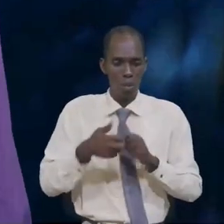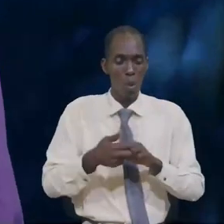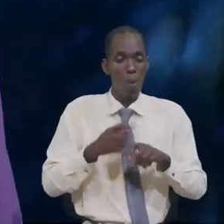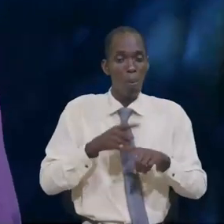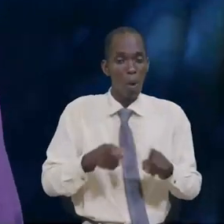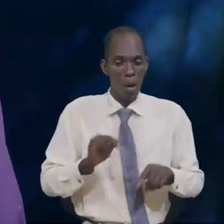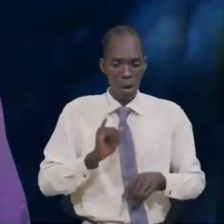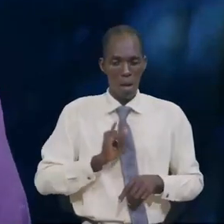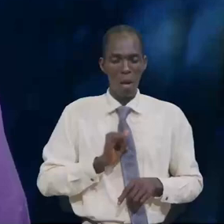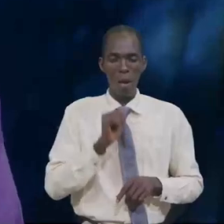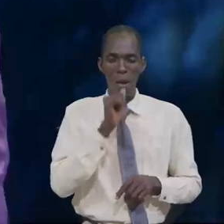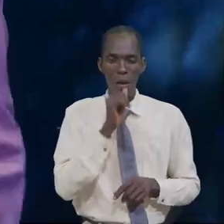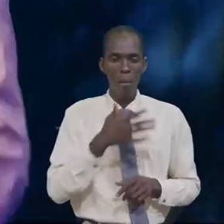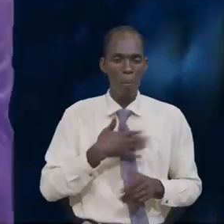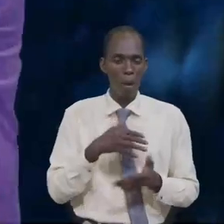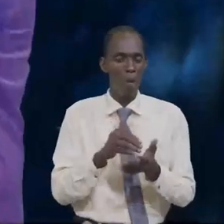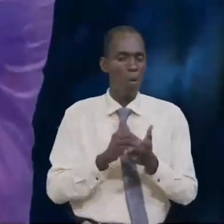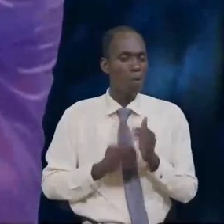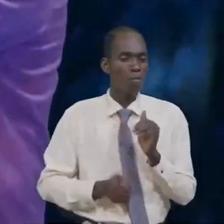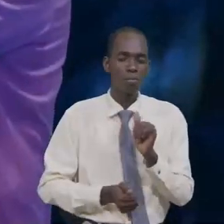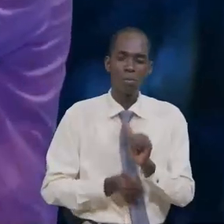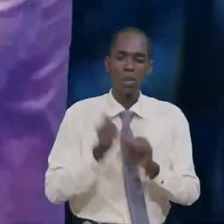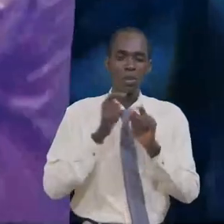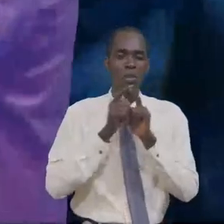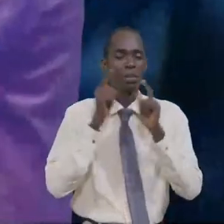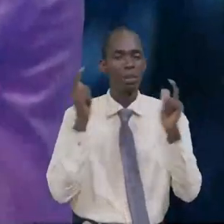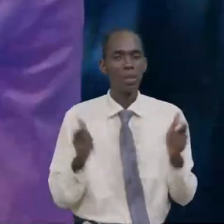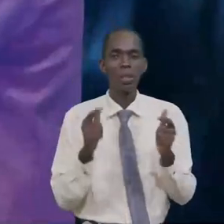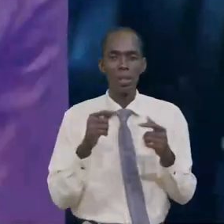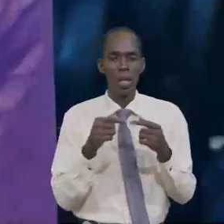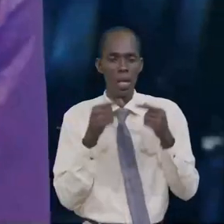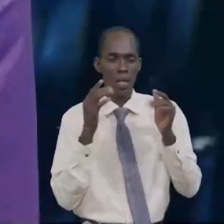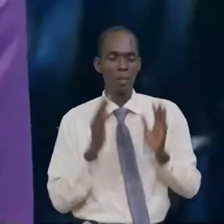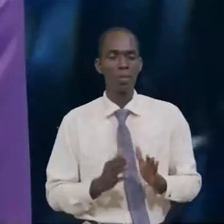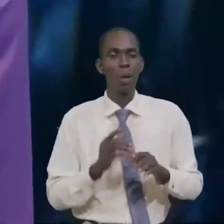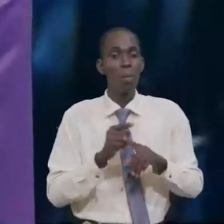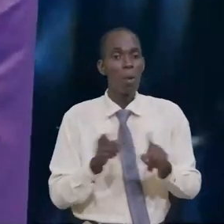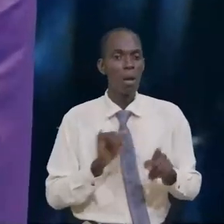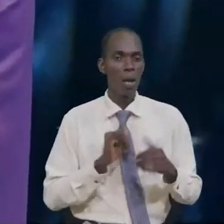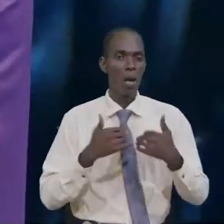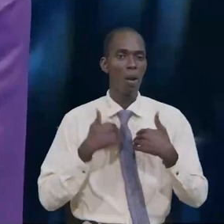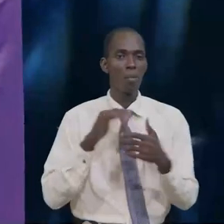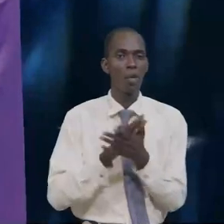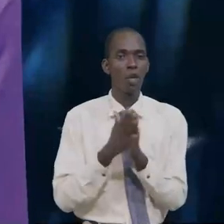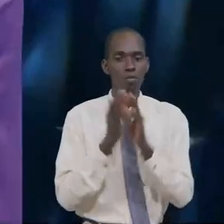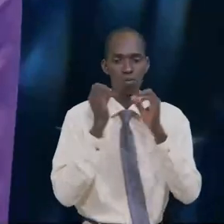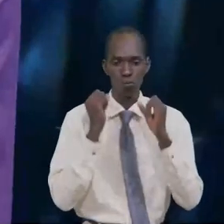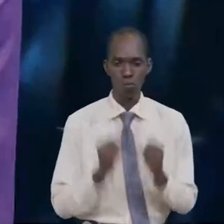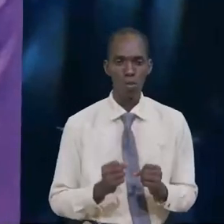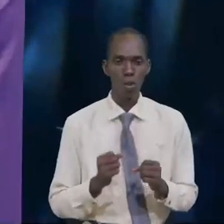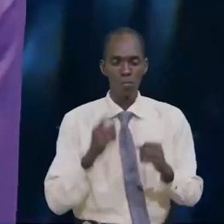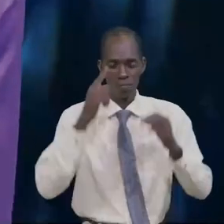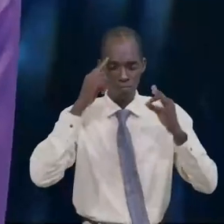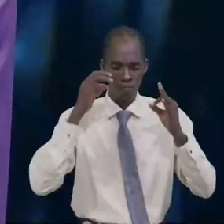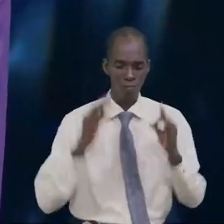c'est sur le mon plus grand ennemi mais comme je deviens plus fort et déterminé et je dis